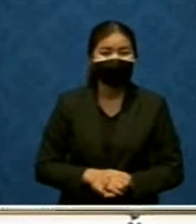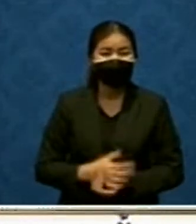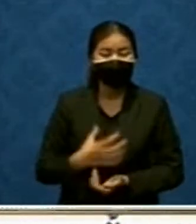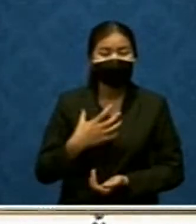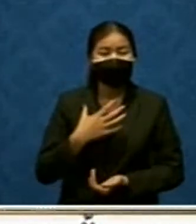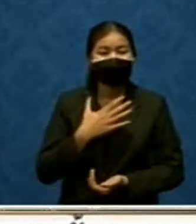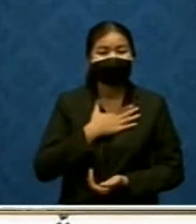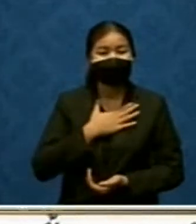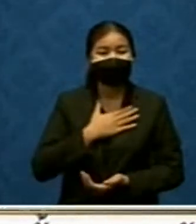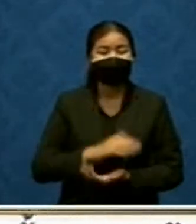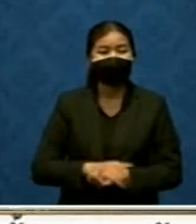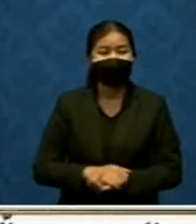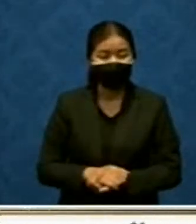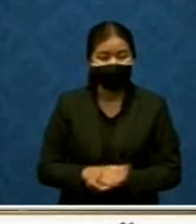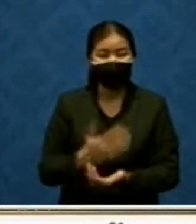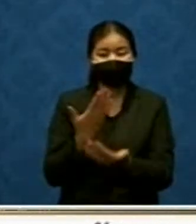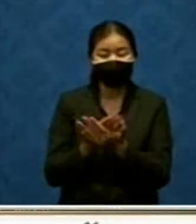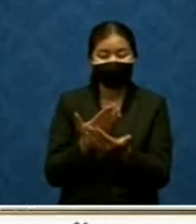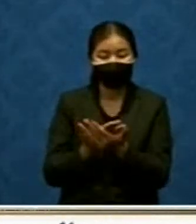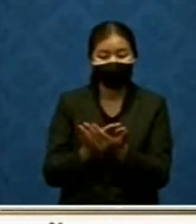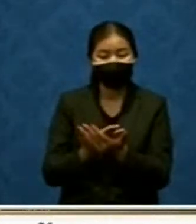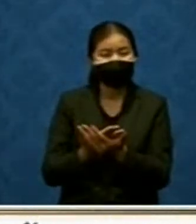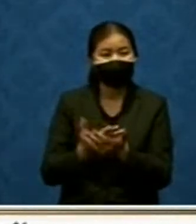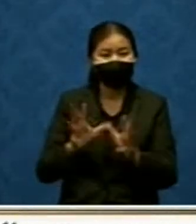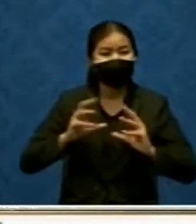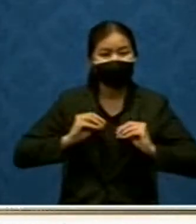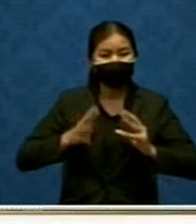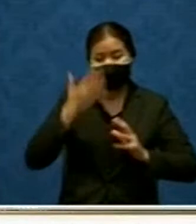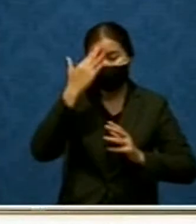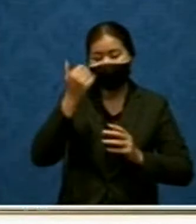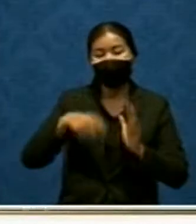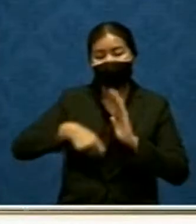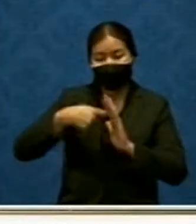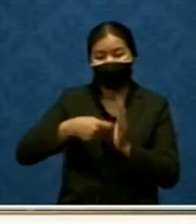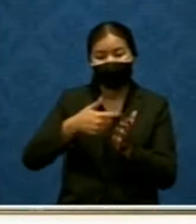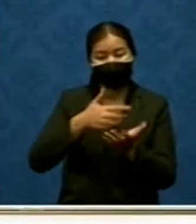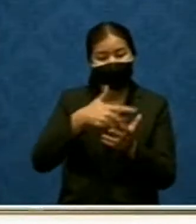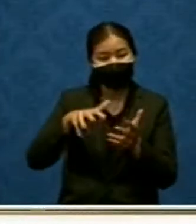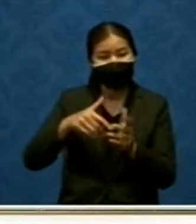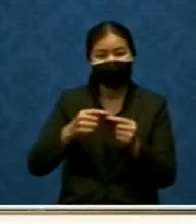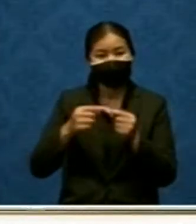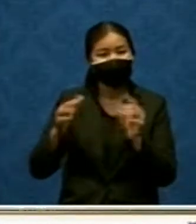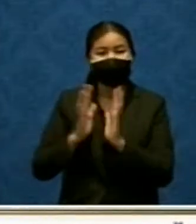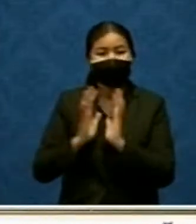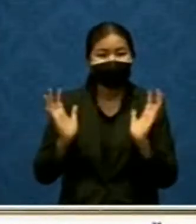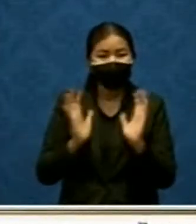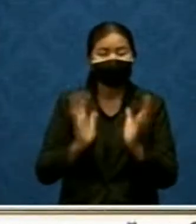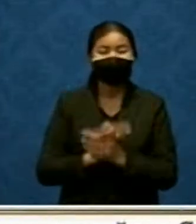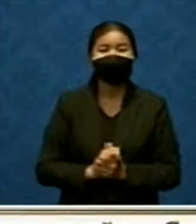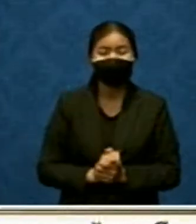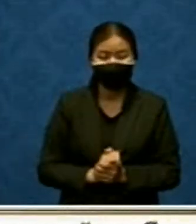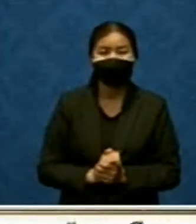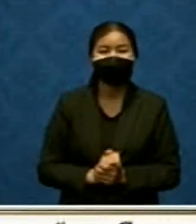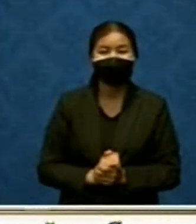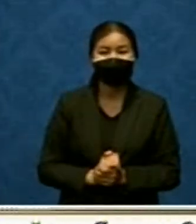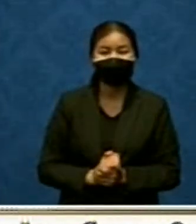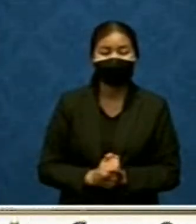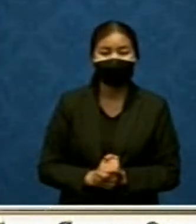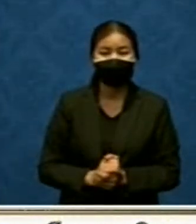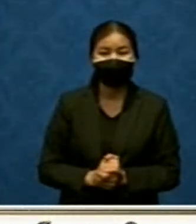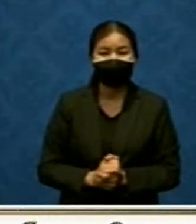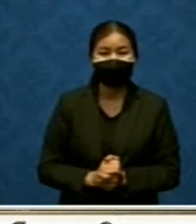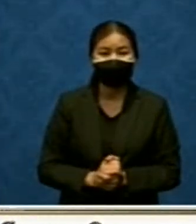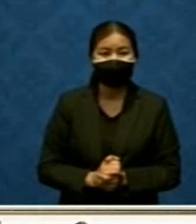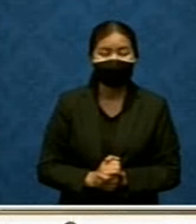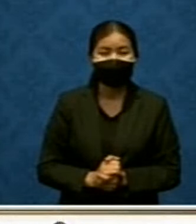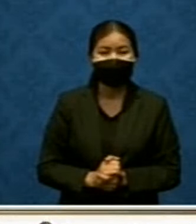ไม่สามารถรับงบประมาณปีนี้ได้ซนองจากเหุผลหายปดัการธรรฐานทการบกับ ตั้นายก